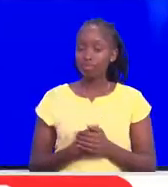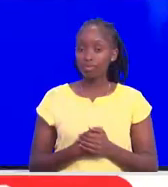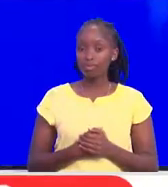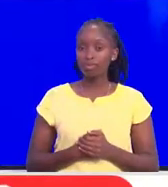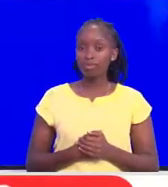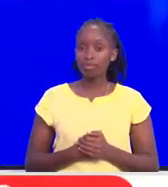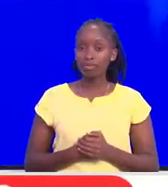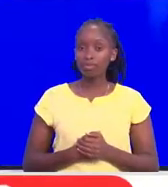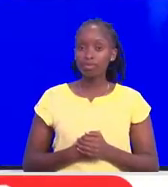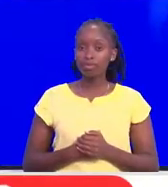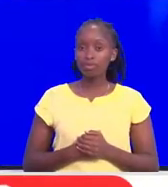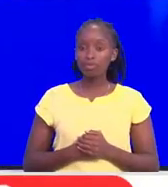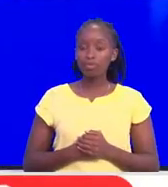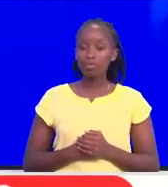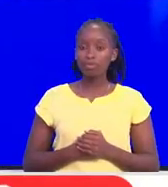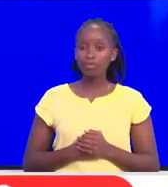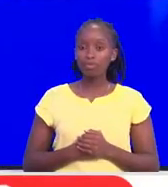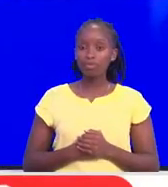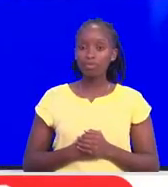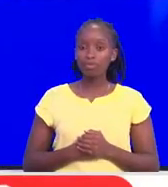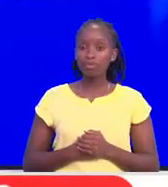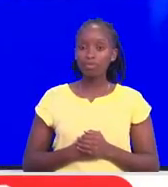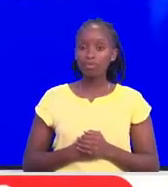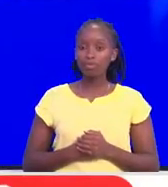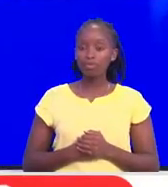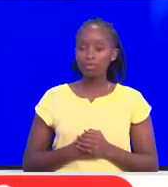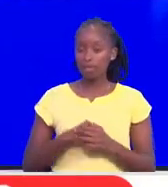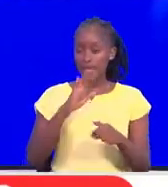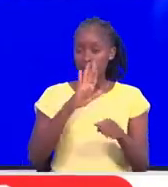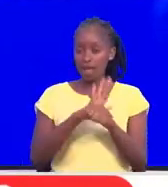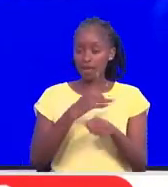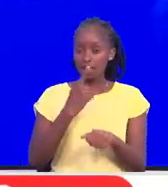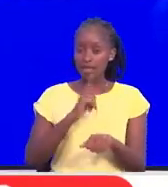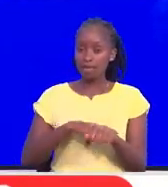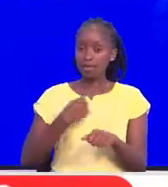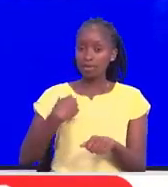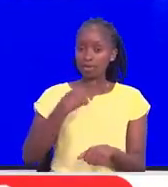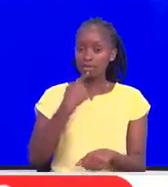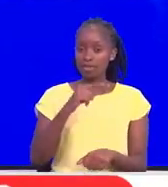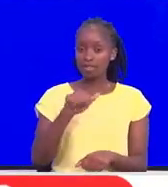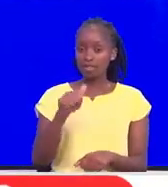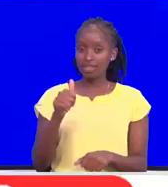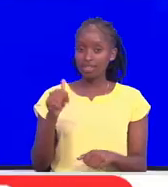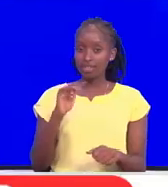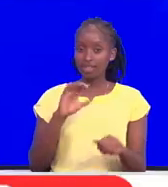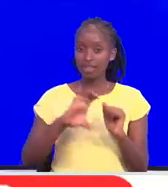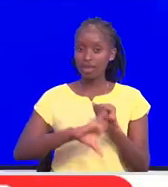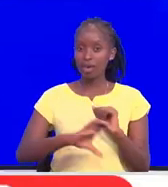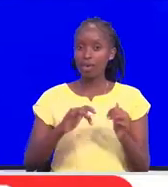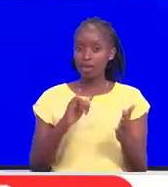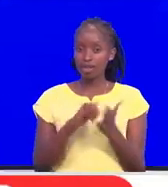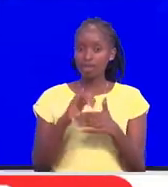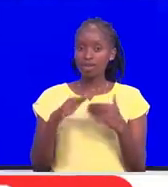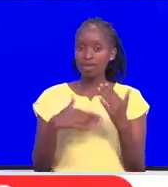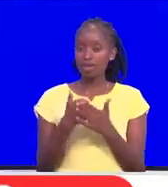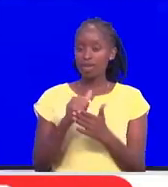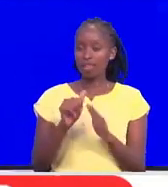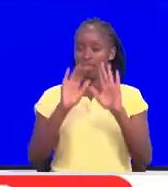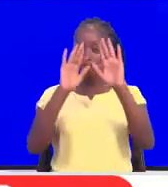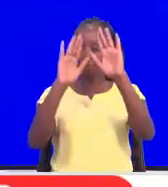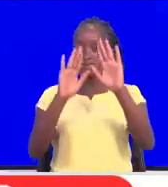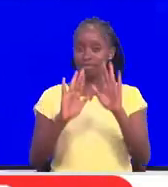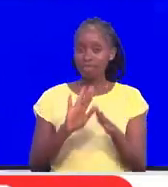Kama taasisi, mara nyingi tunahimiza kaunti zote. Katika zile sehemu muhimu za